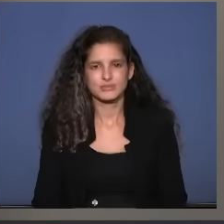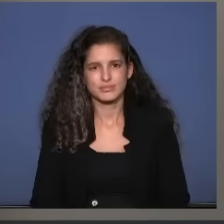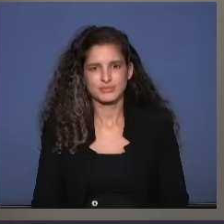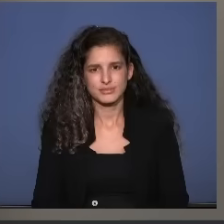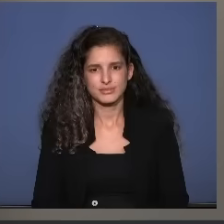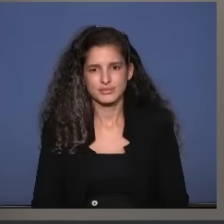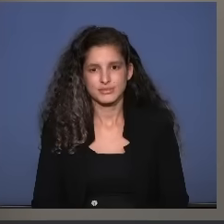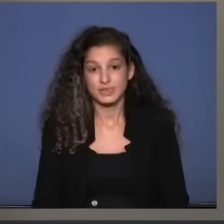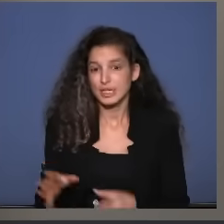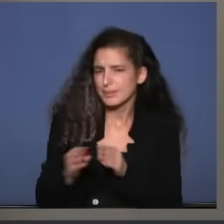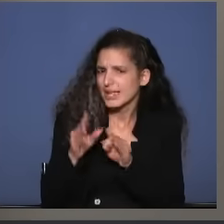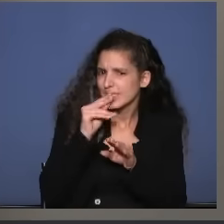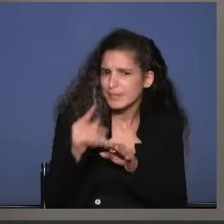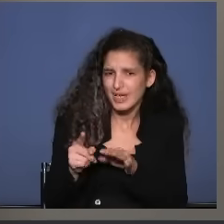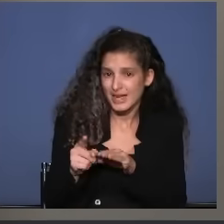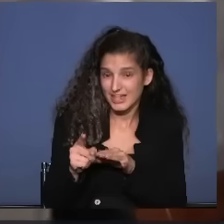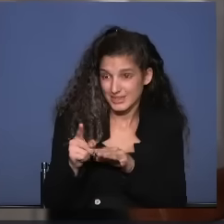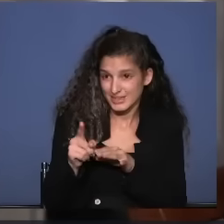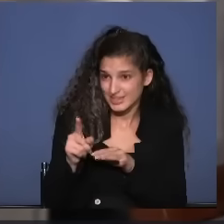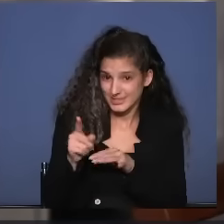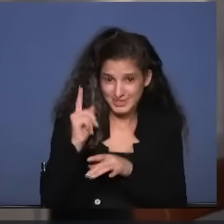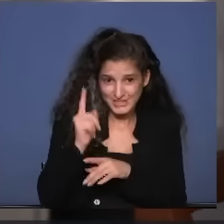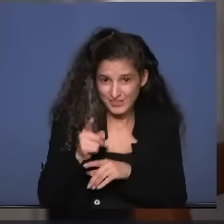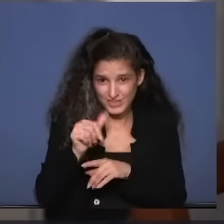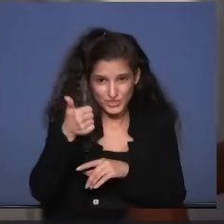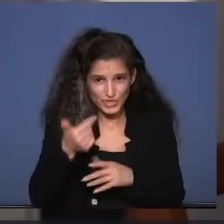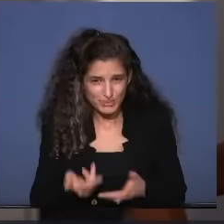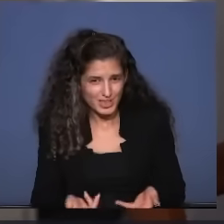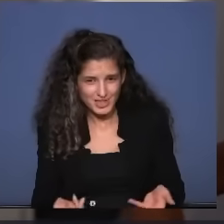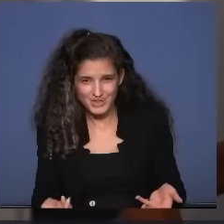מי אני אדבר על מסטב ראשון, מה...